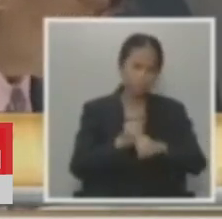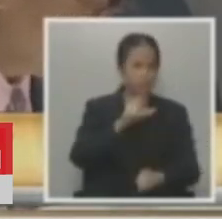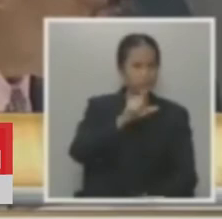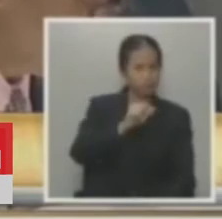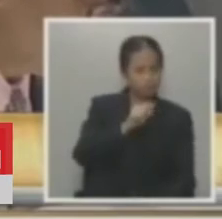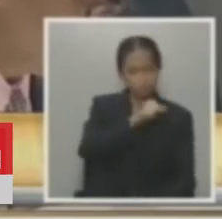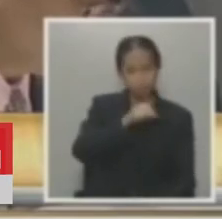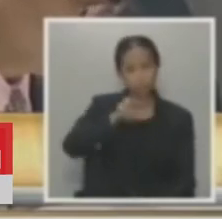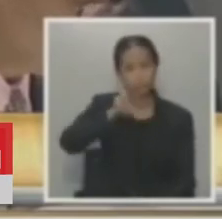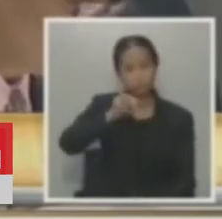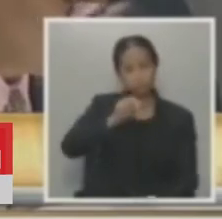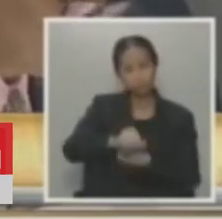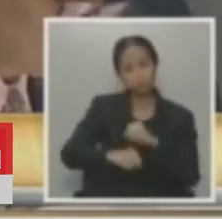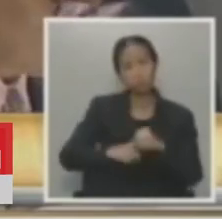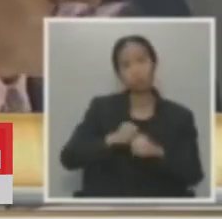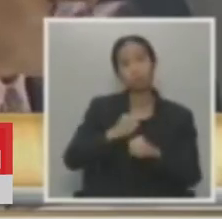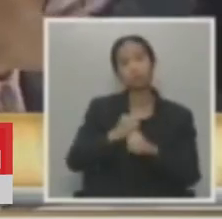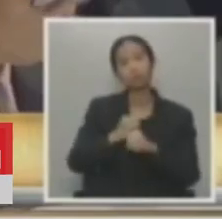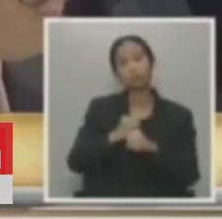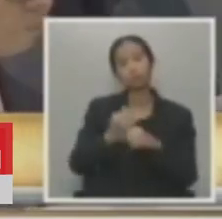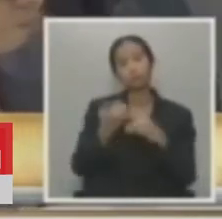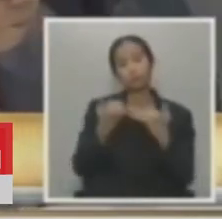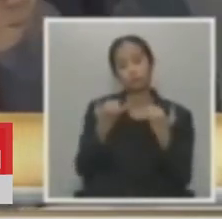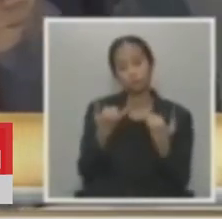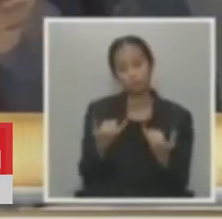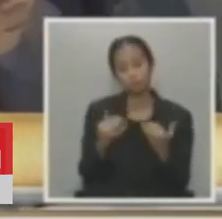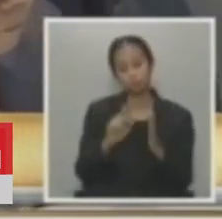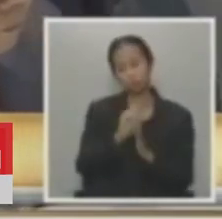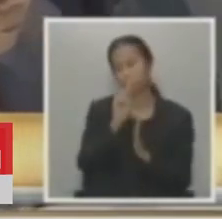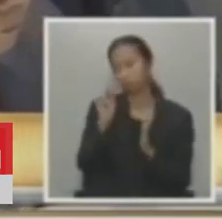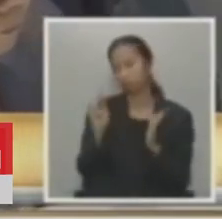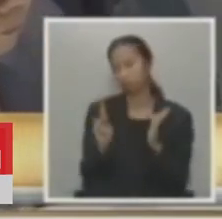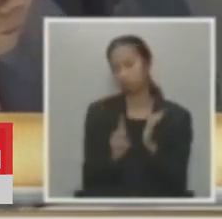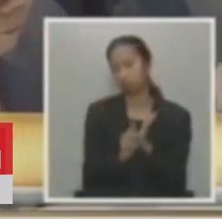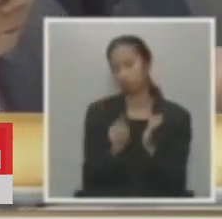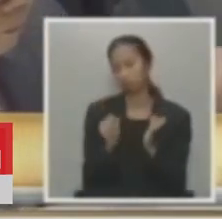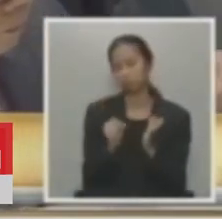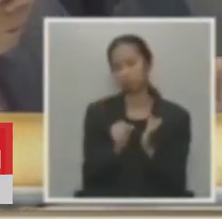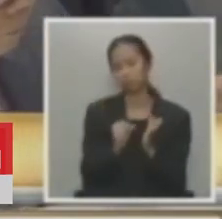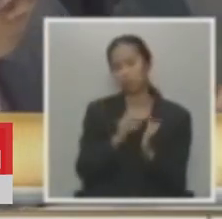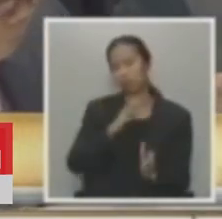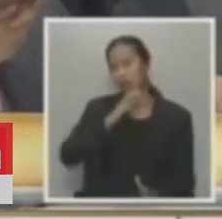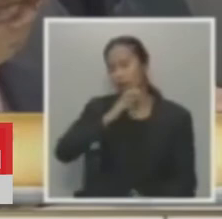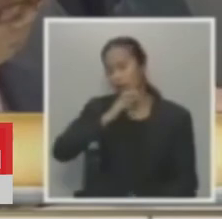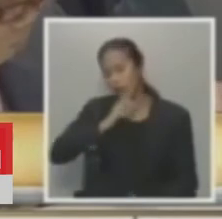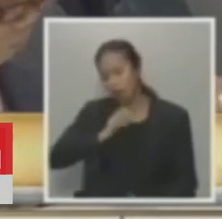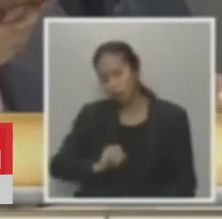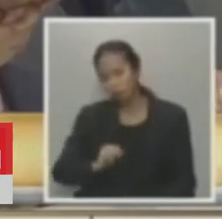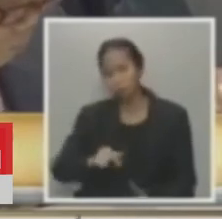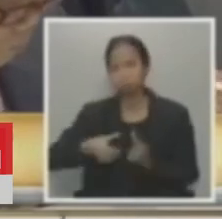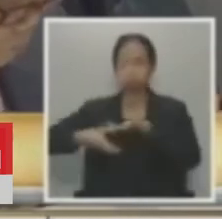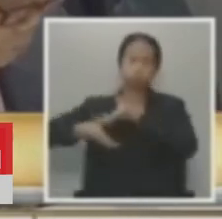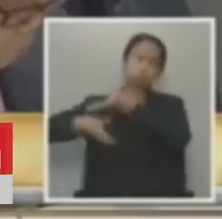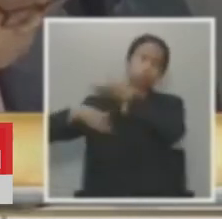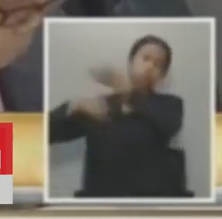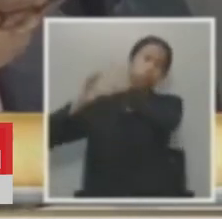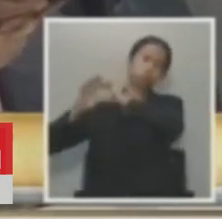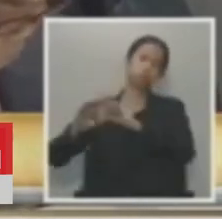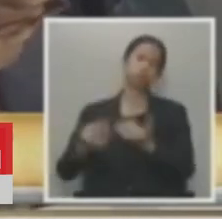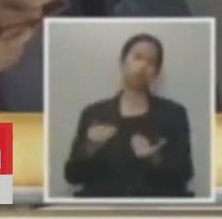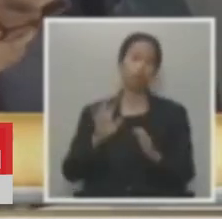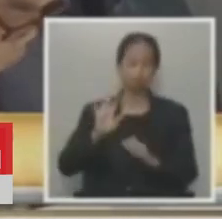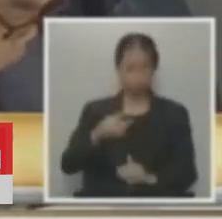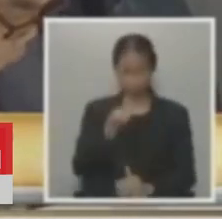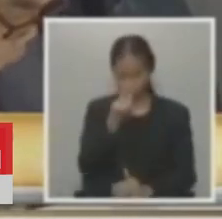นี้ผมอยู่ว่ากฎหมายปฏิรูปฉบับนี้ยังล้าหลัง ต้องกลับไปทบทวนว่าหมู่บ้านไห